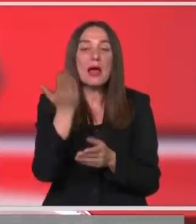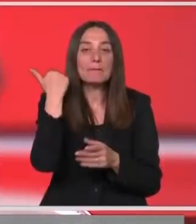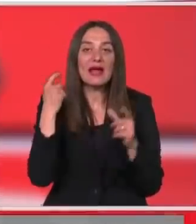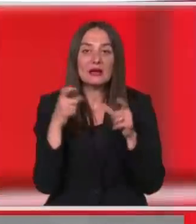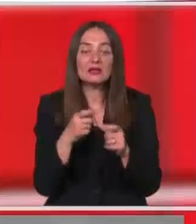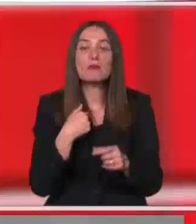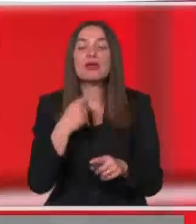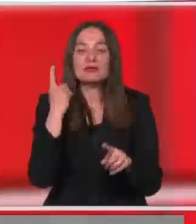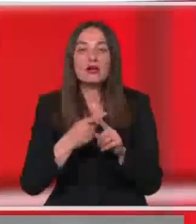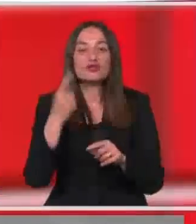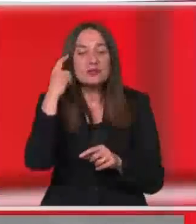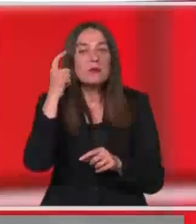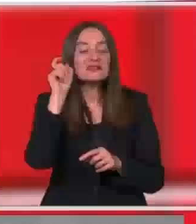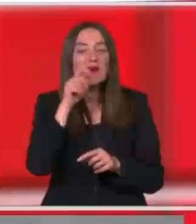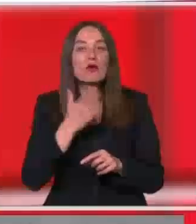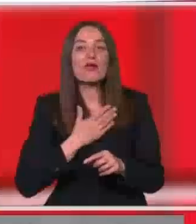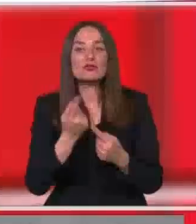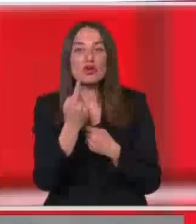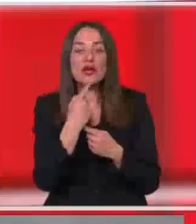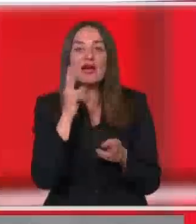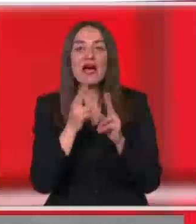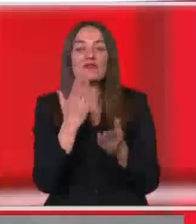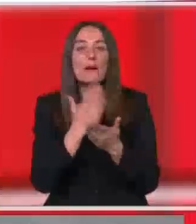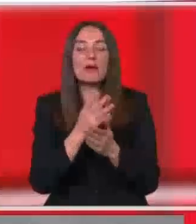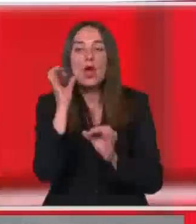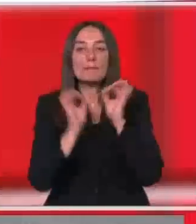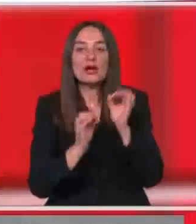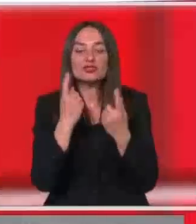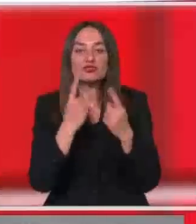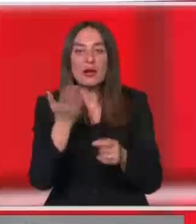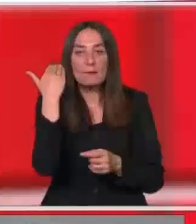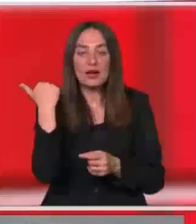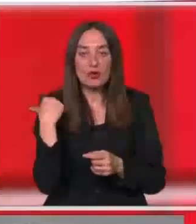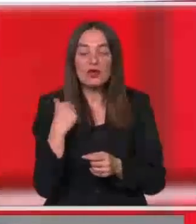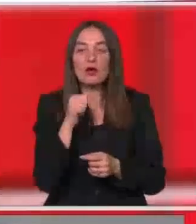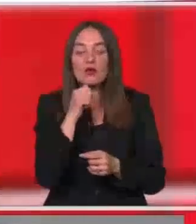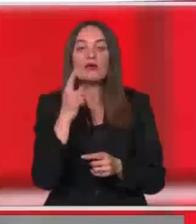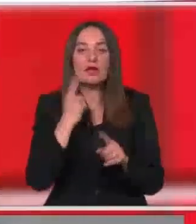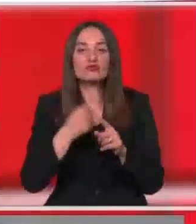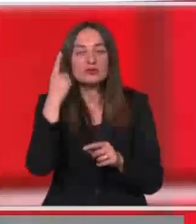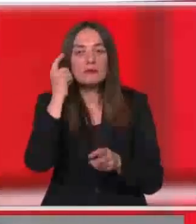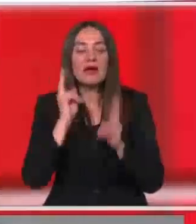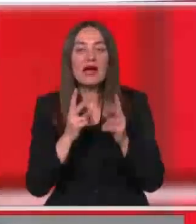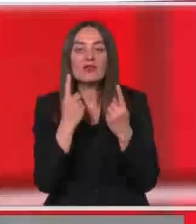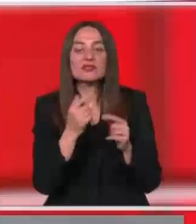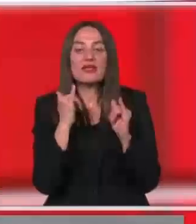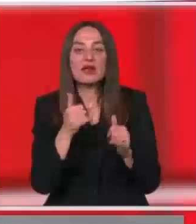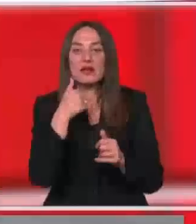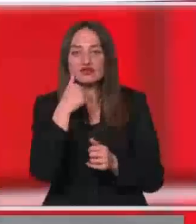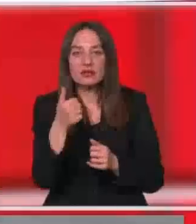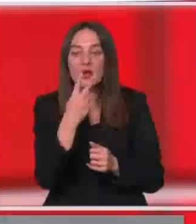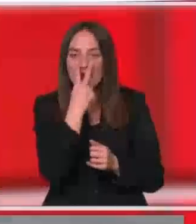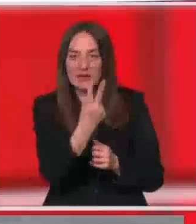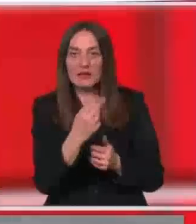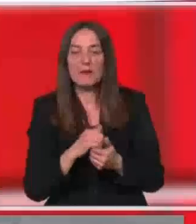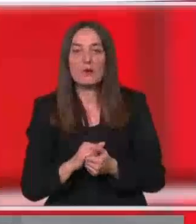Mi tačno znamo za svakog našeg klijenta kakvo mu je bilo prosečno stanje prethodne godine i tačno znamo kakvo mu je stanje na današnji dan. I